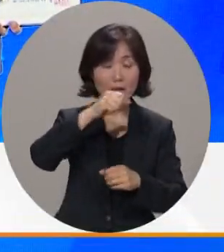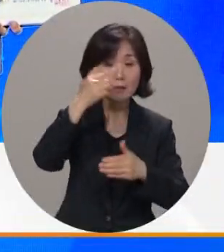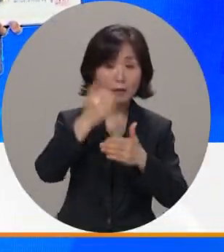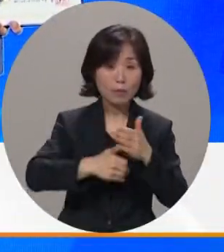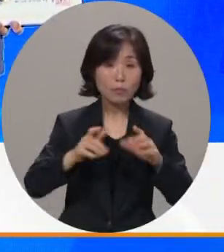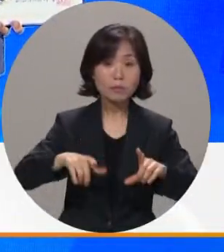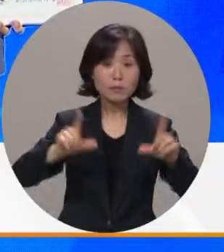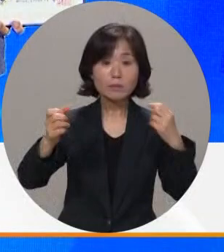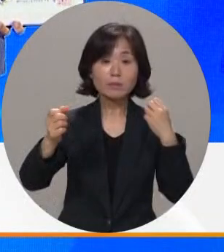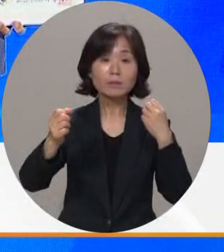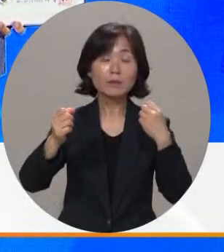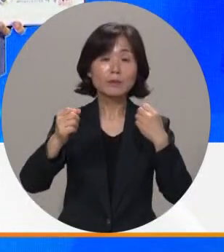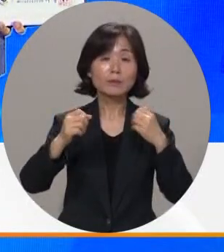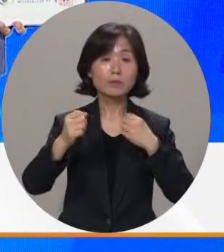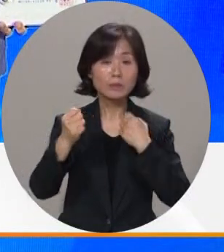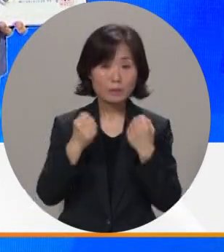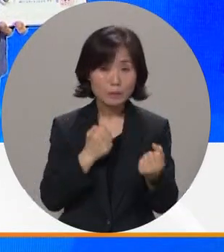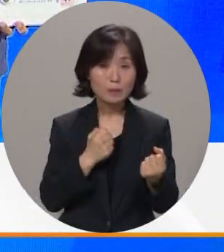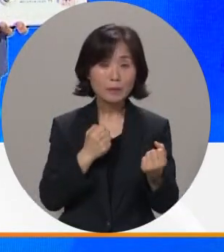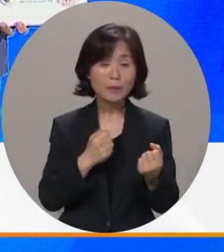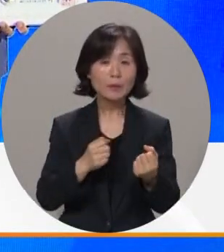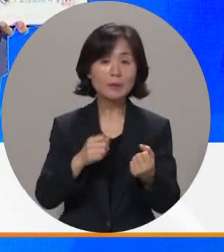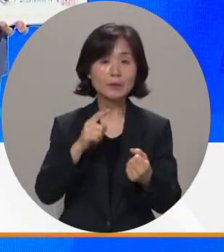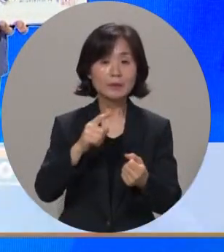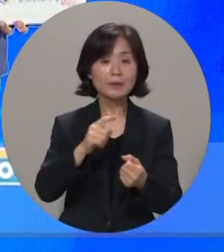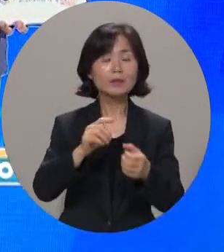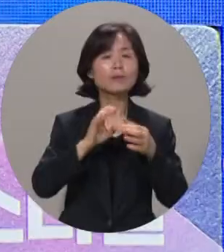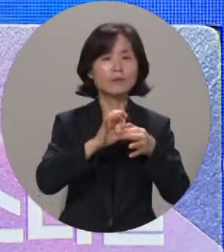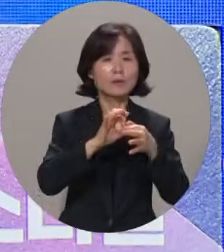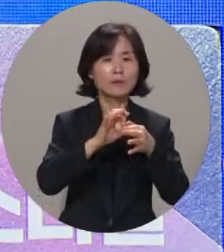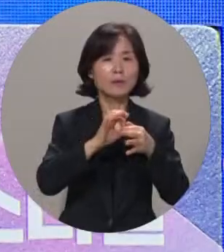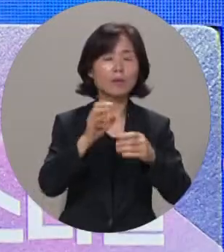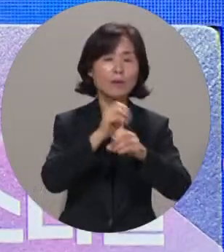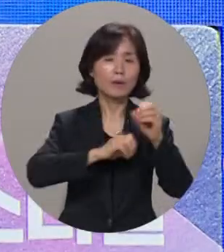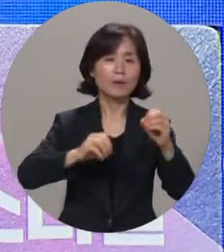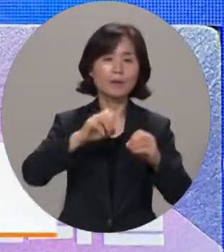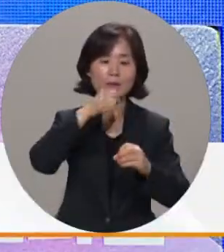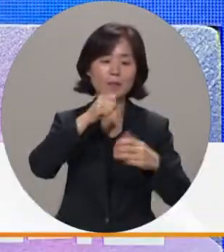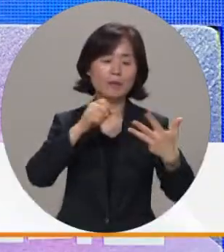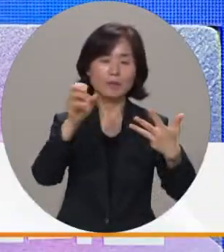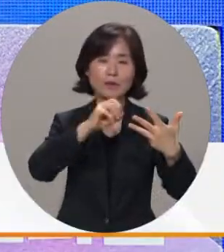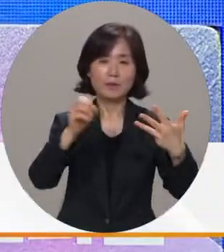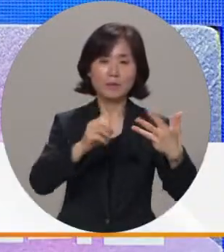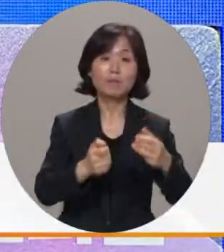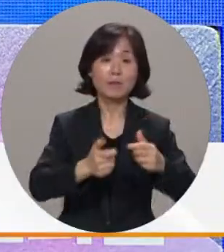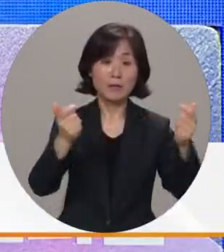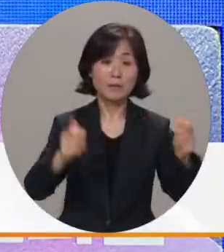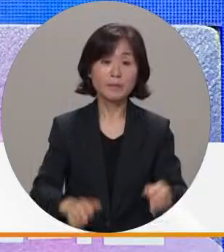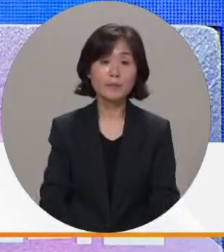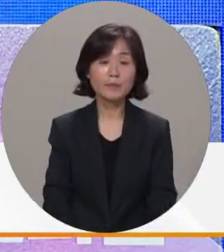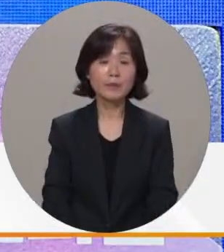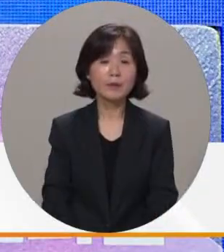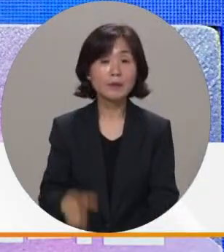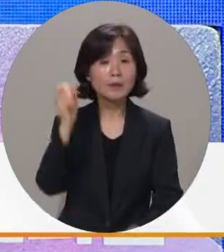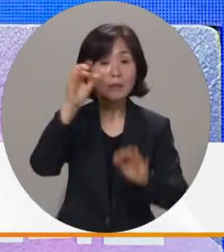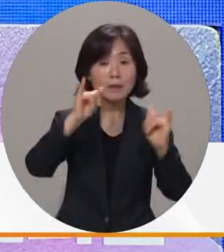인재 양성 예산은 오히려 8% 늘었습니다. 인재만큼 중요한 건 없는 것